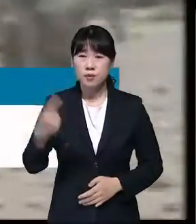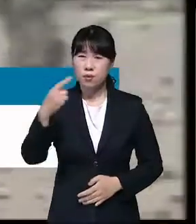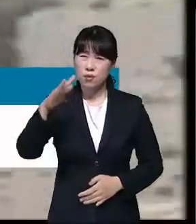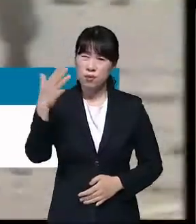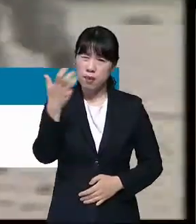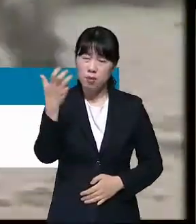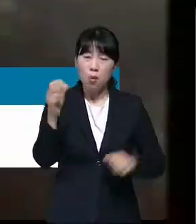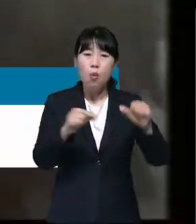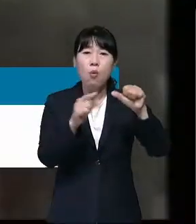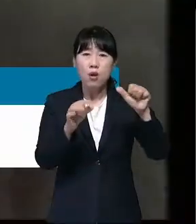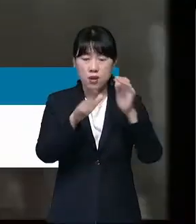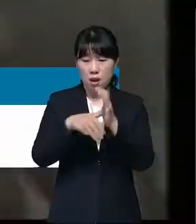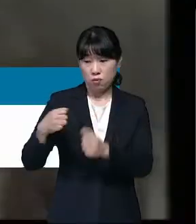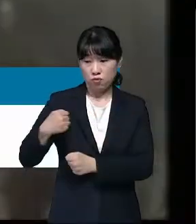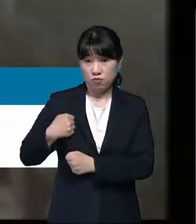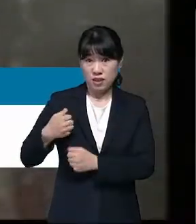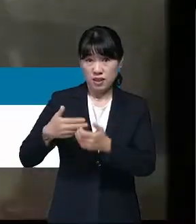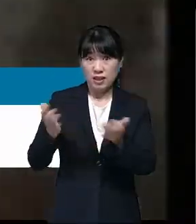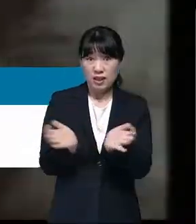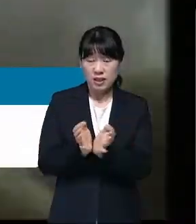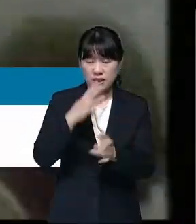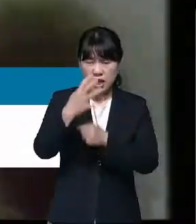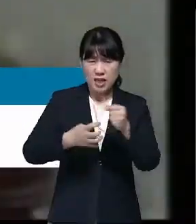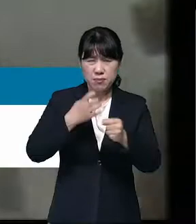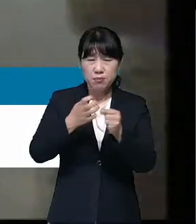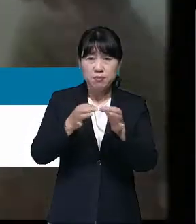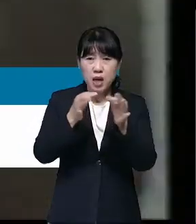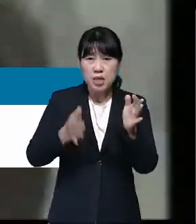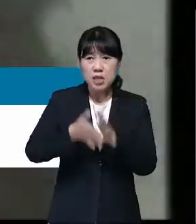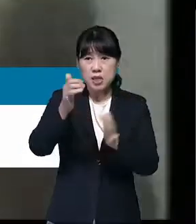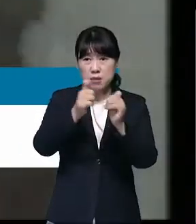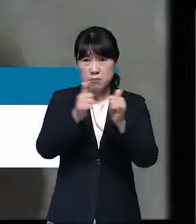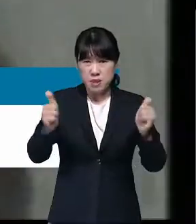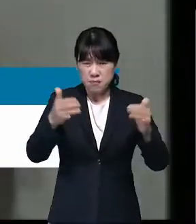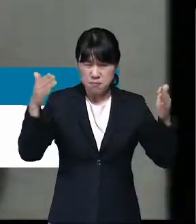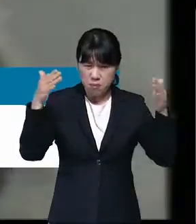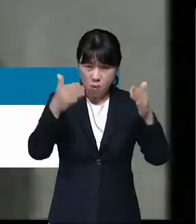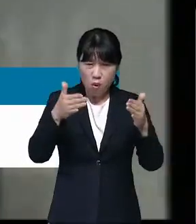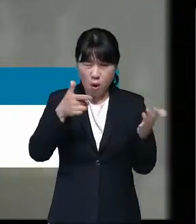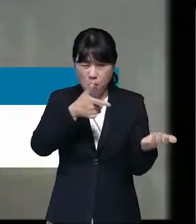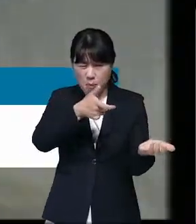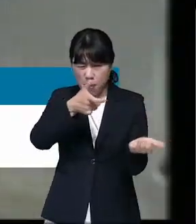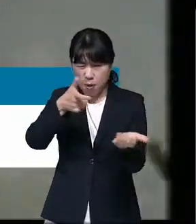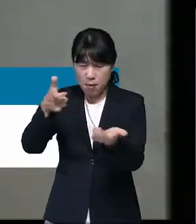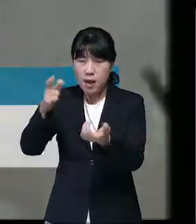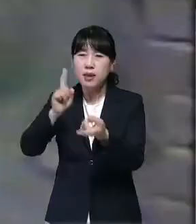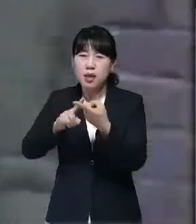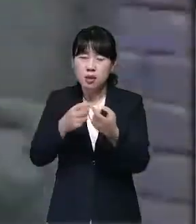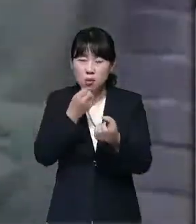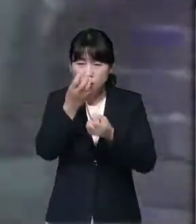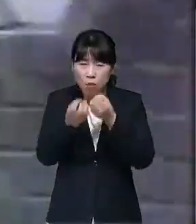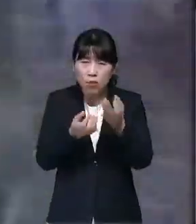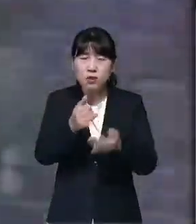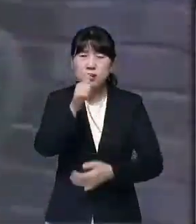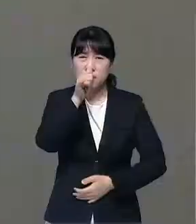80년 5월 당시 계엄군들이 40여 년 만에 시민들을 향한 무차별 발포에 대해 입을 열었습니다.